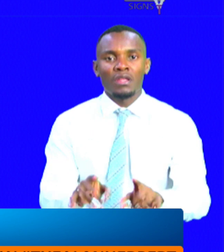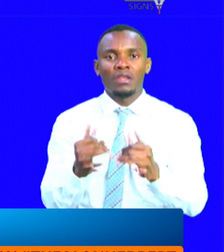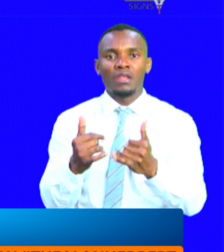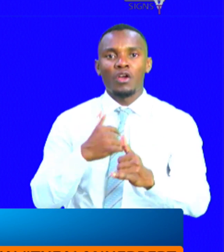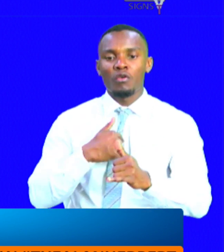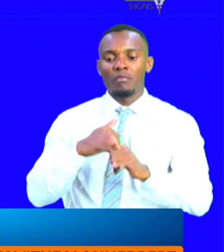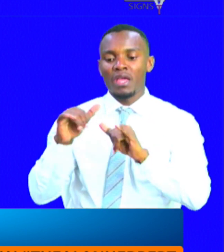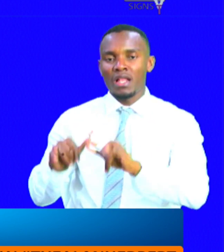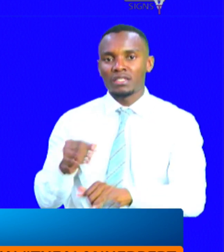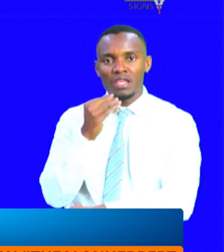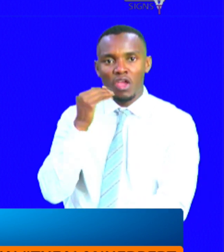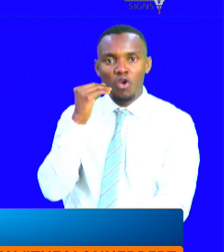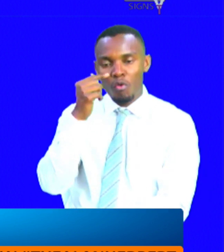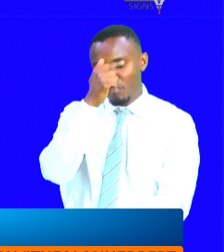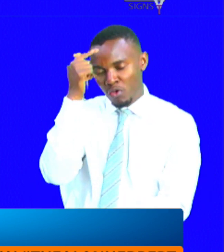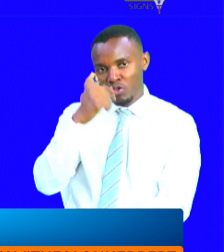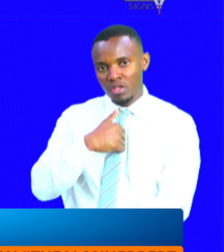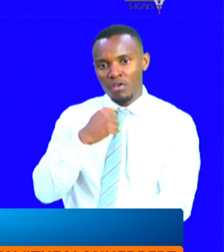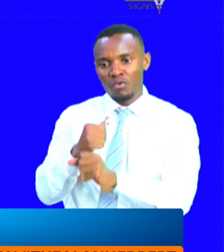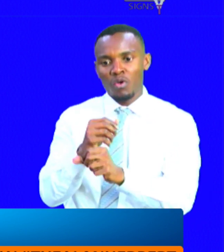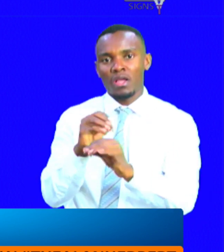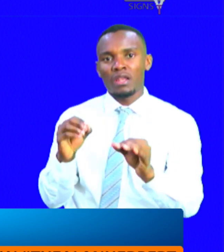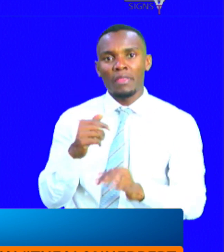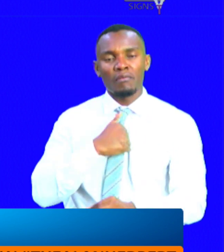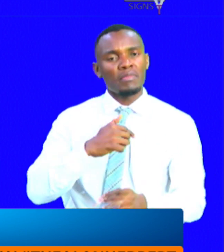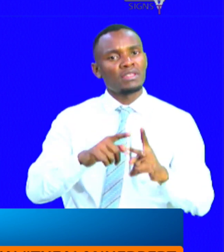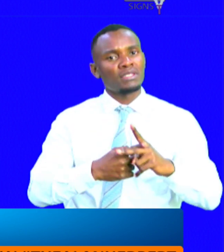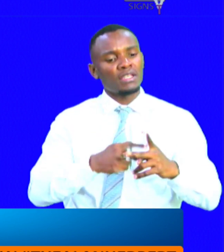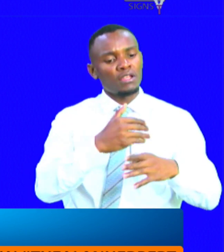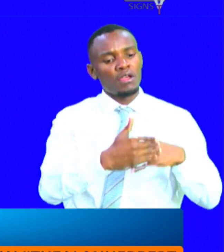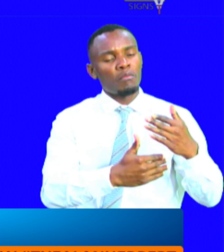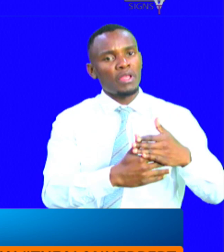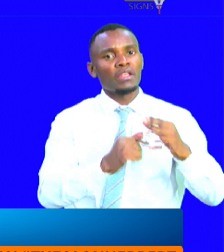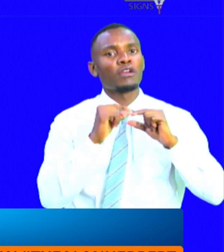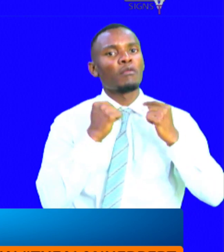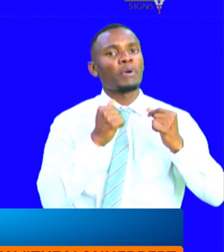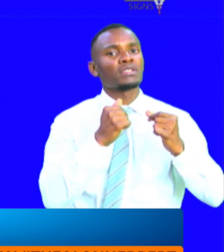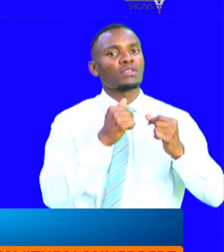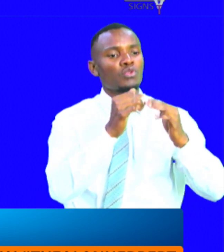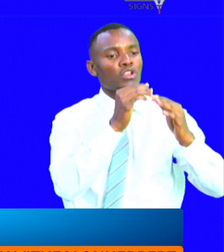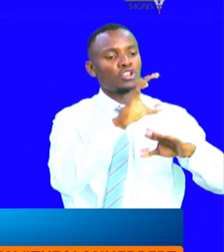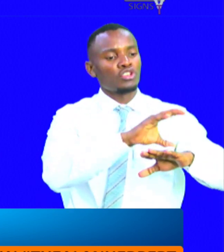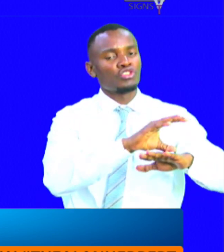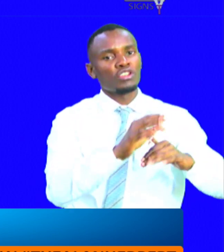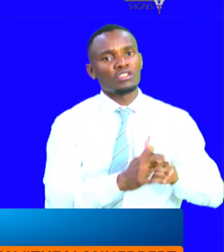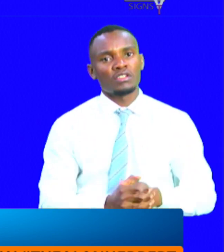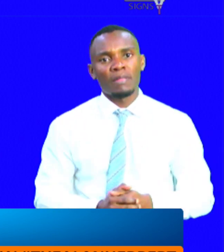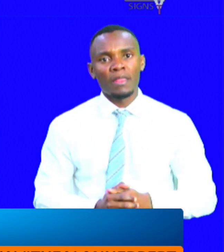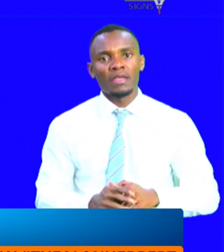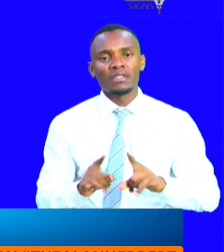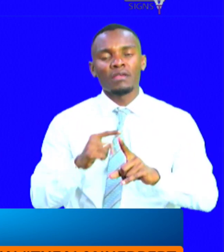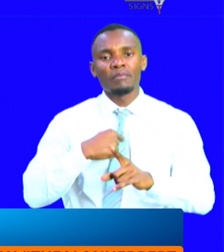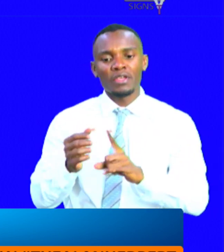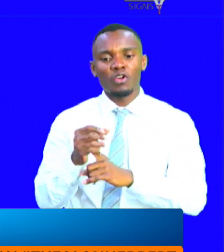sina kazi yote. Maana nilianza kujenga pale zile nyumba za Ezekiel before nije huku nianze biashara. Nilianzia pale kujenga zile nyumba, nikapata capital,